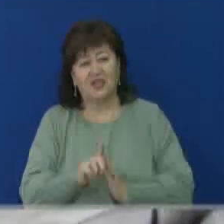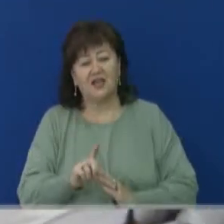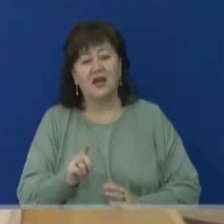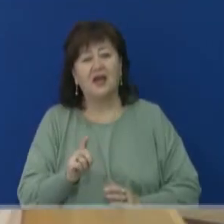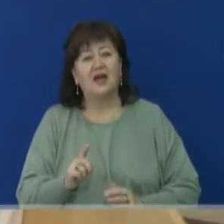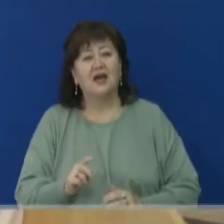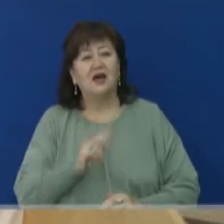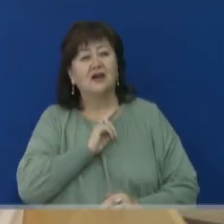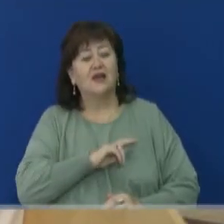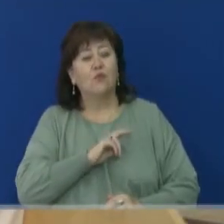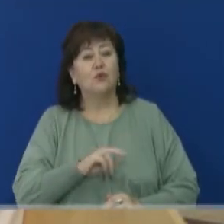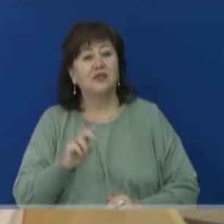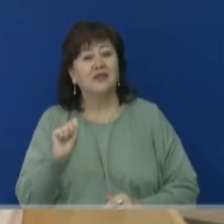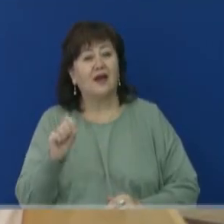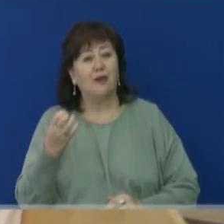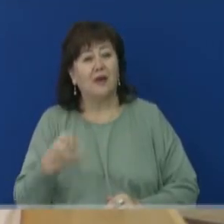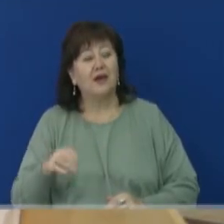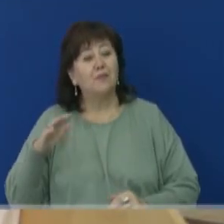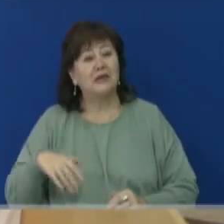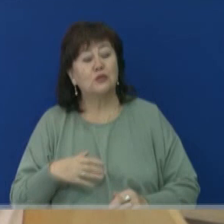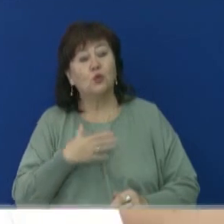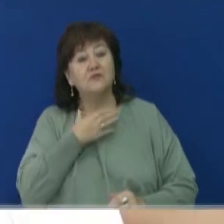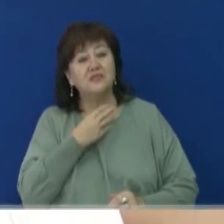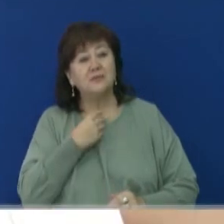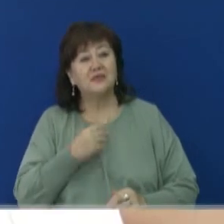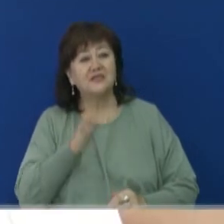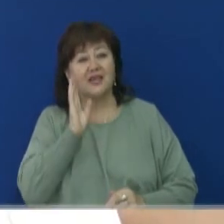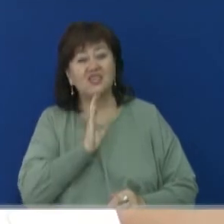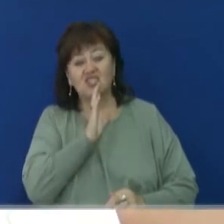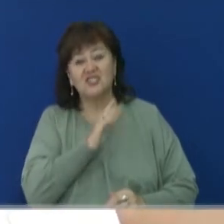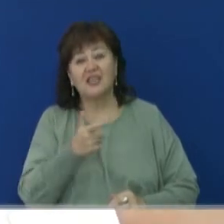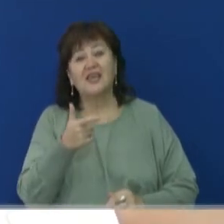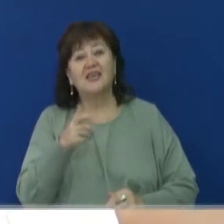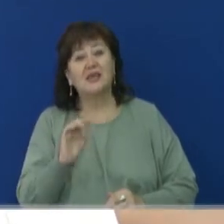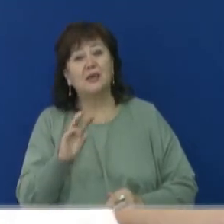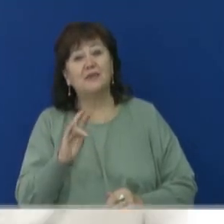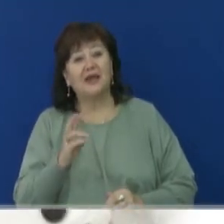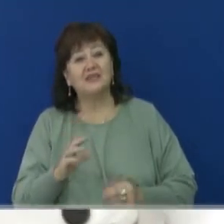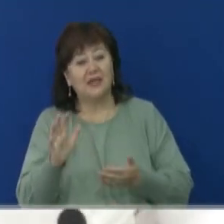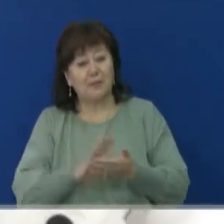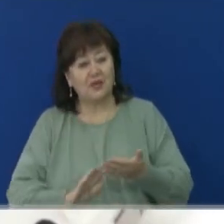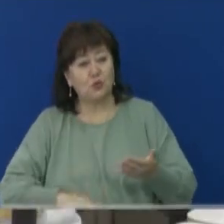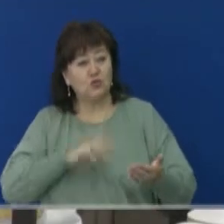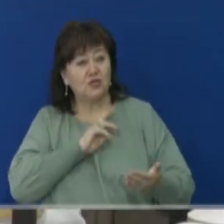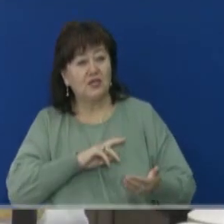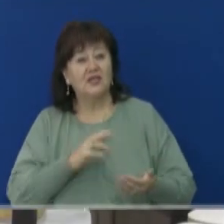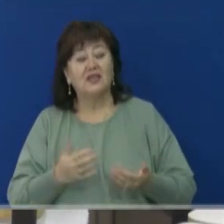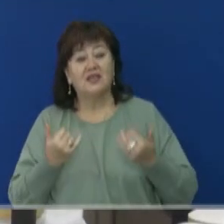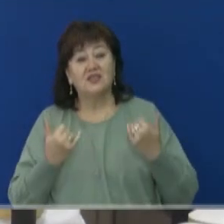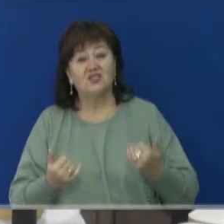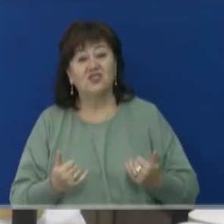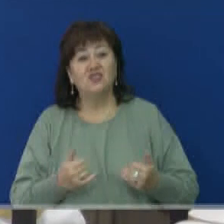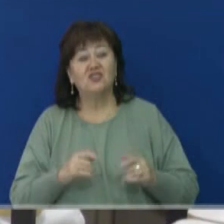Абай ауданынан бастап, кейіннен Семейдегі қыздар гимназиясында жалғастырған. Соңғы 10 жылдан бері қаламыздағы мектептердің